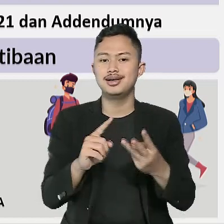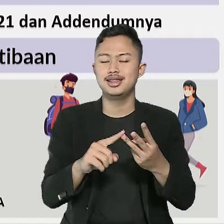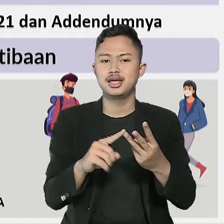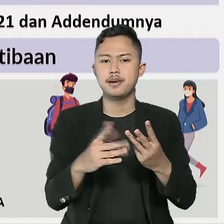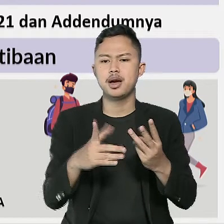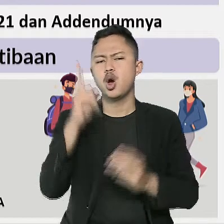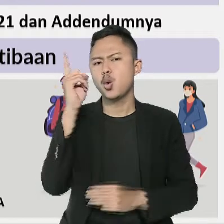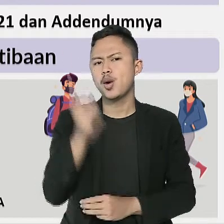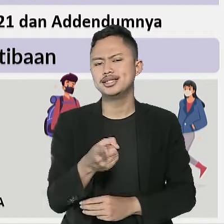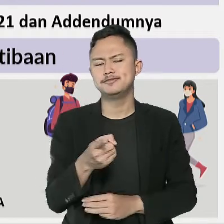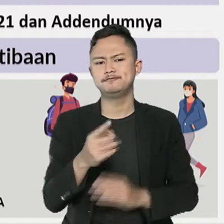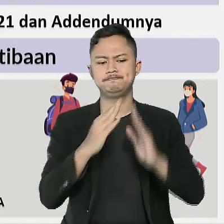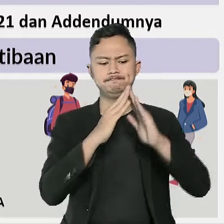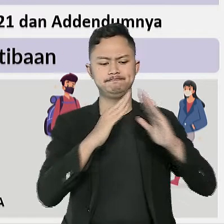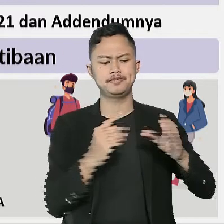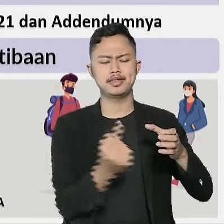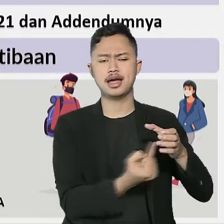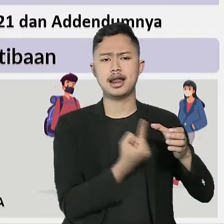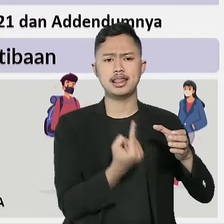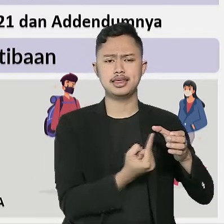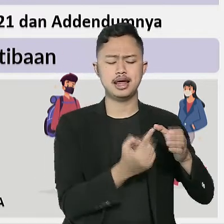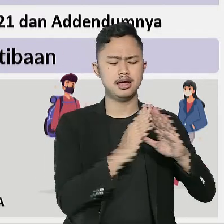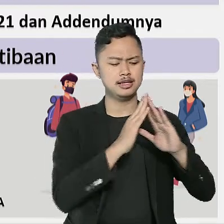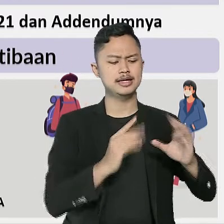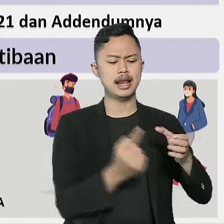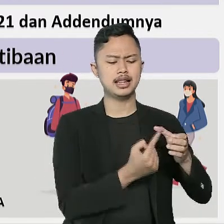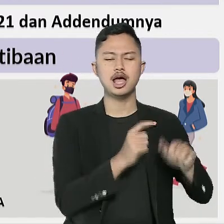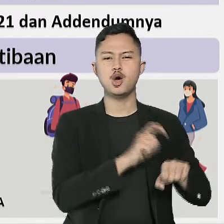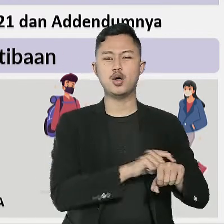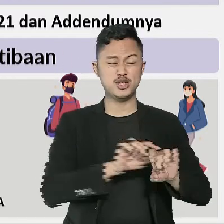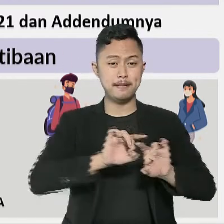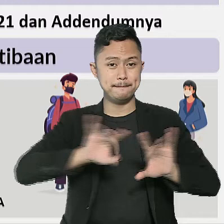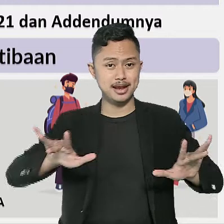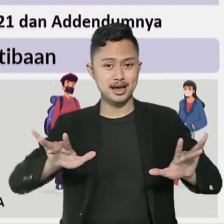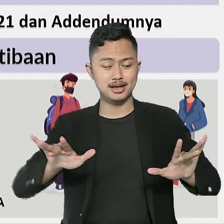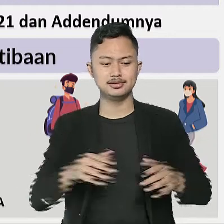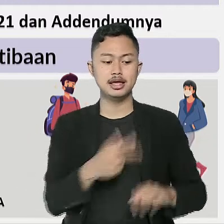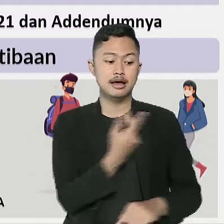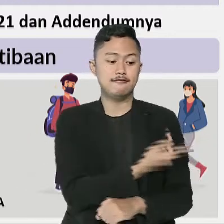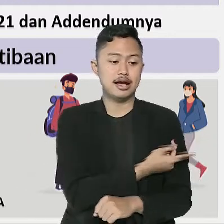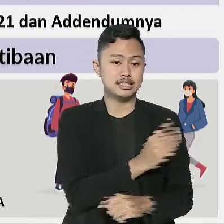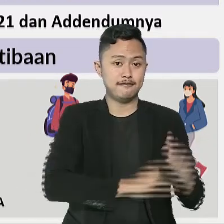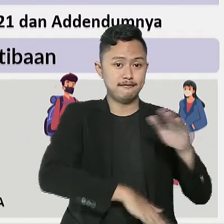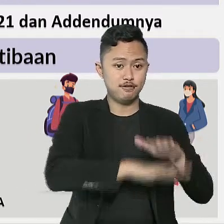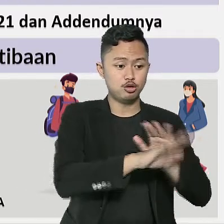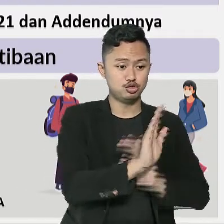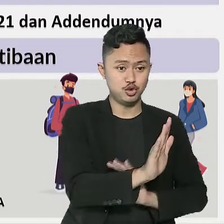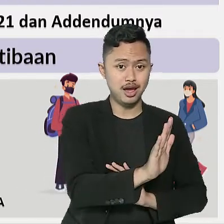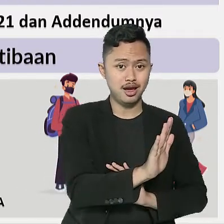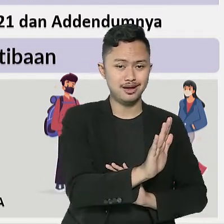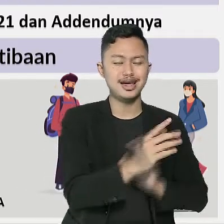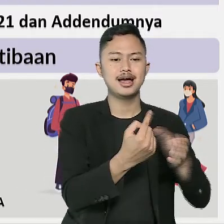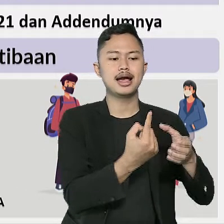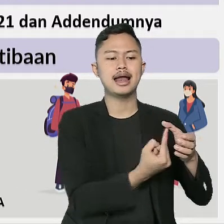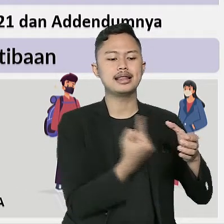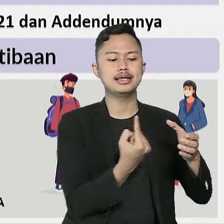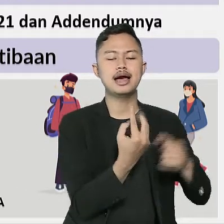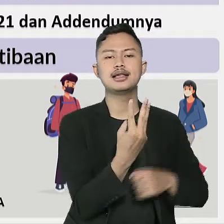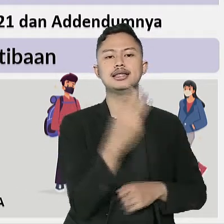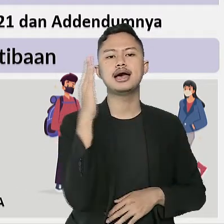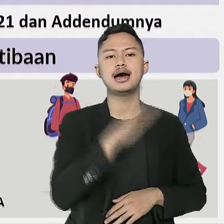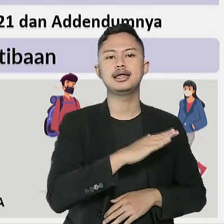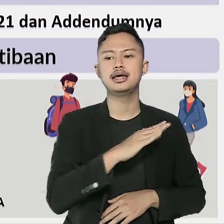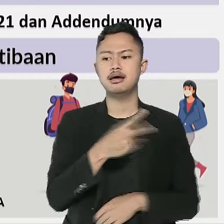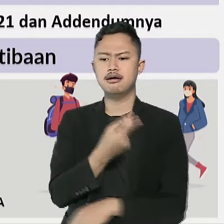melakukan kewajiban karantina yang durasinya dibedakan antara yang sudah divaksin lengkap selama 3 hari dan yang